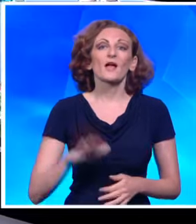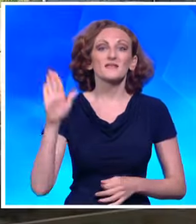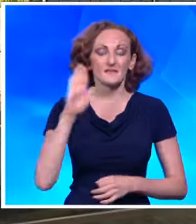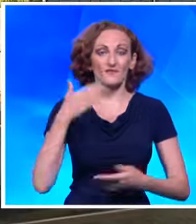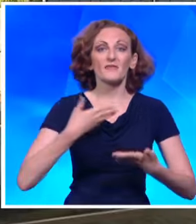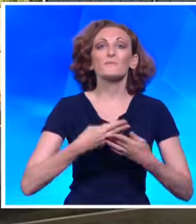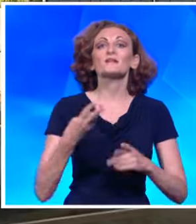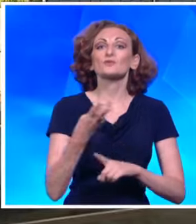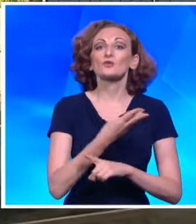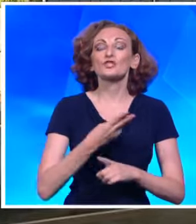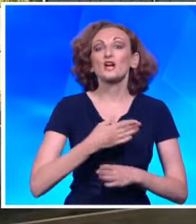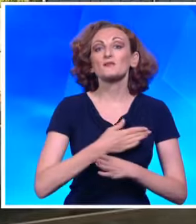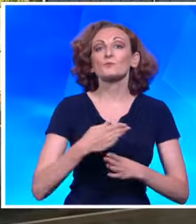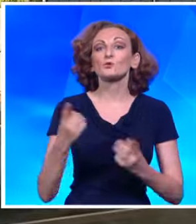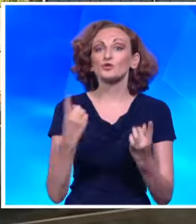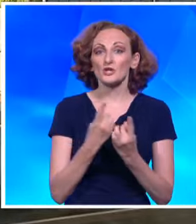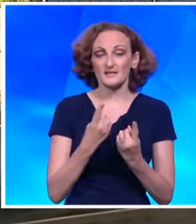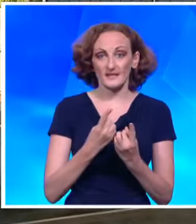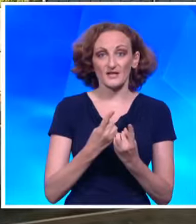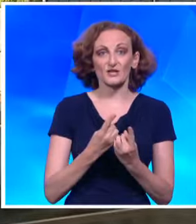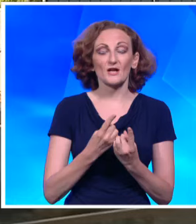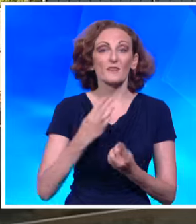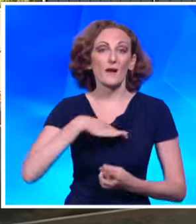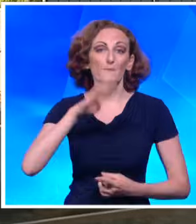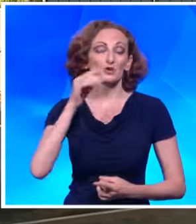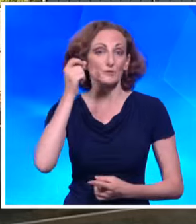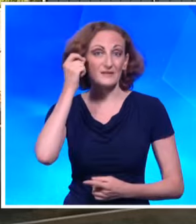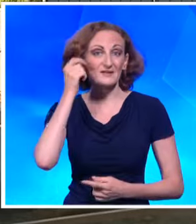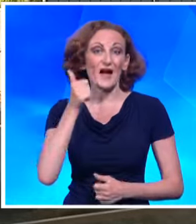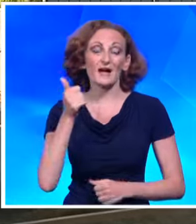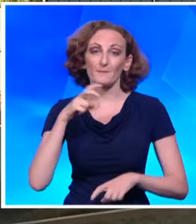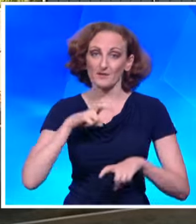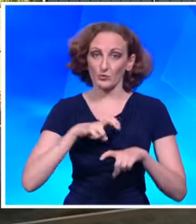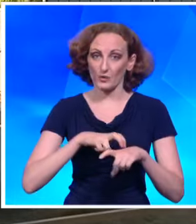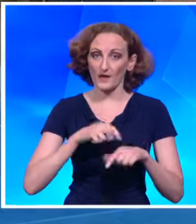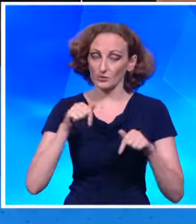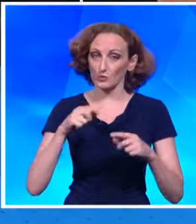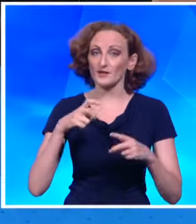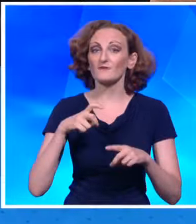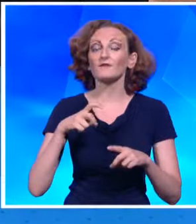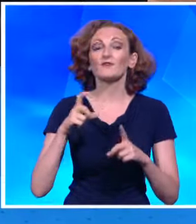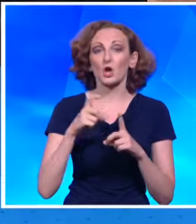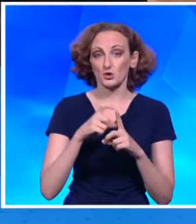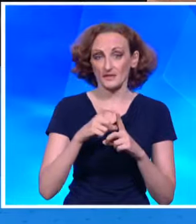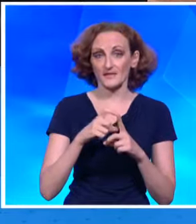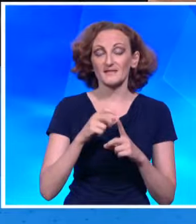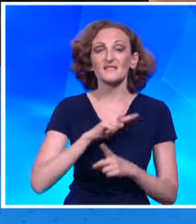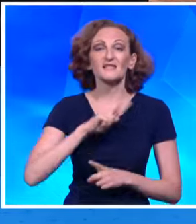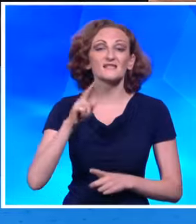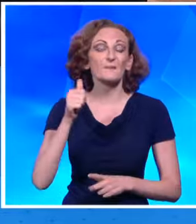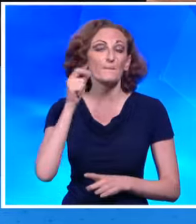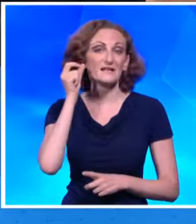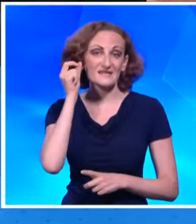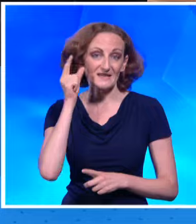Здравейте! Близо 3 часа продължи срещата на почетния председател на ДПС Ахмед Доган тук в Росенец с председателя на партията